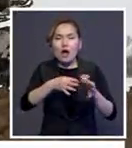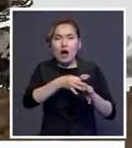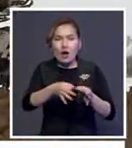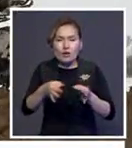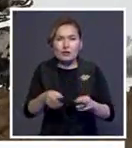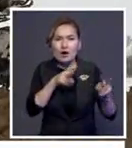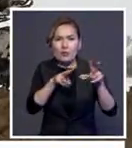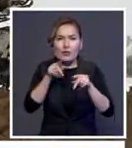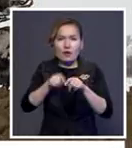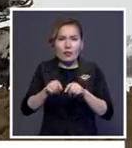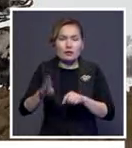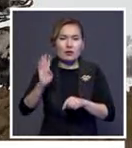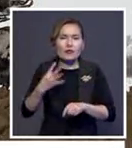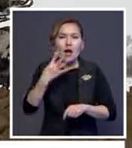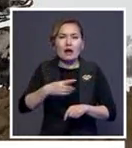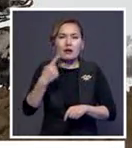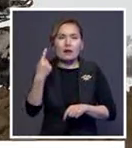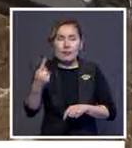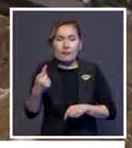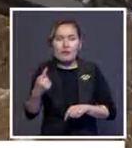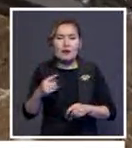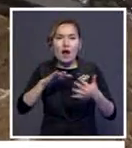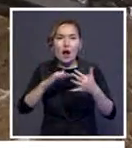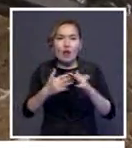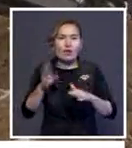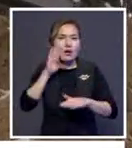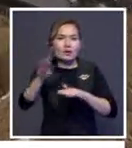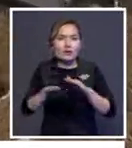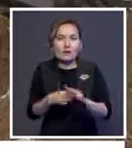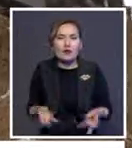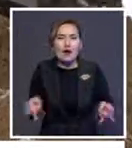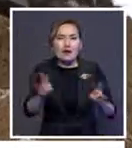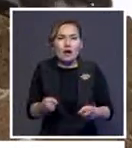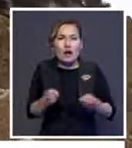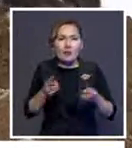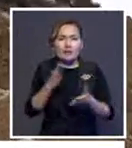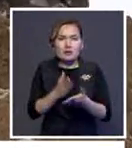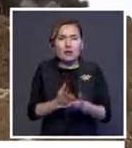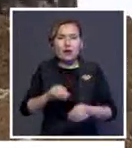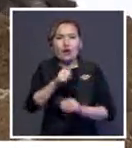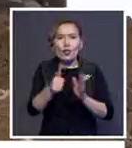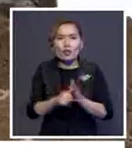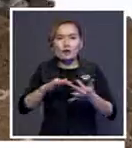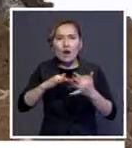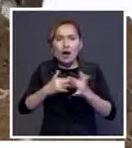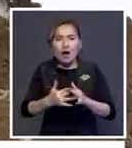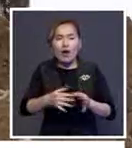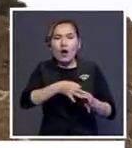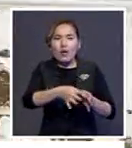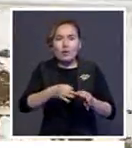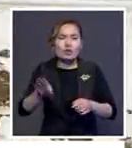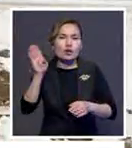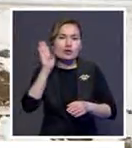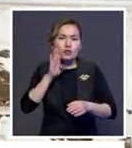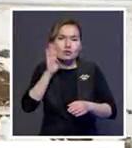назарында. Олардың 41-і ойпатты жерде я суға жақын орналасқан. Ал 16 ауыл Ертіс өзені тасыған кезде зардап шегу